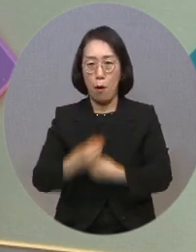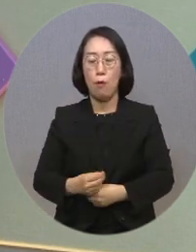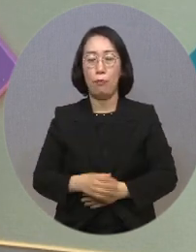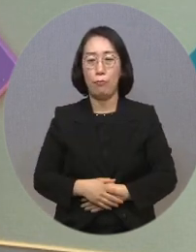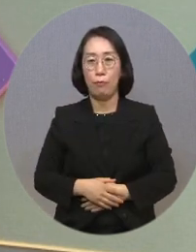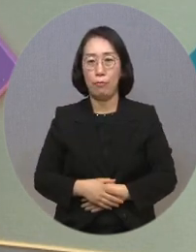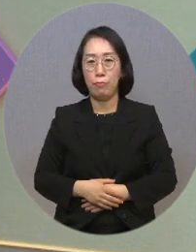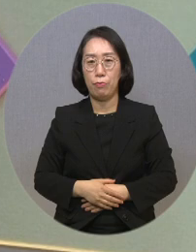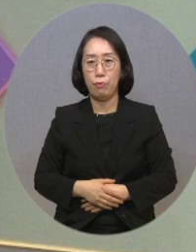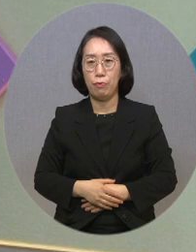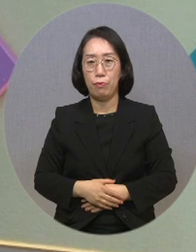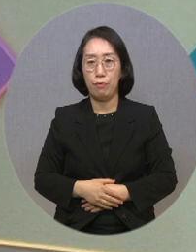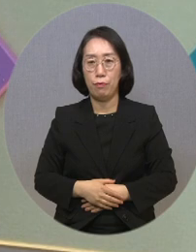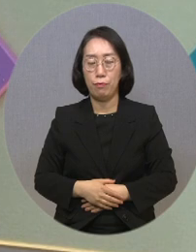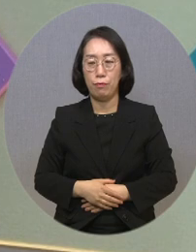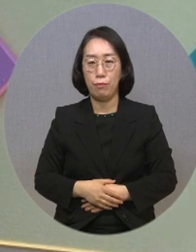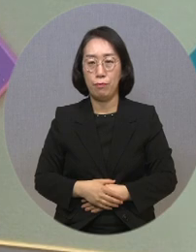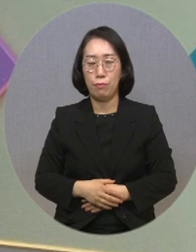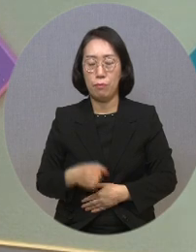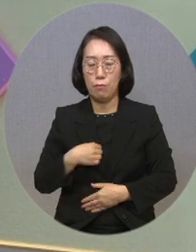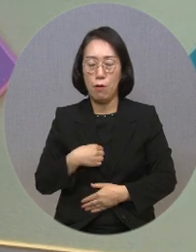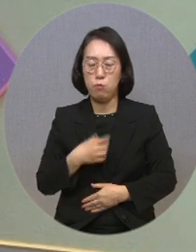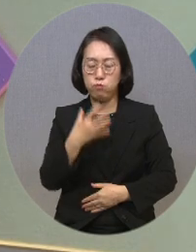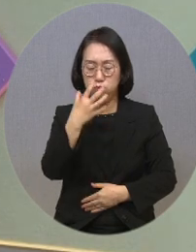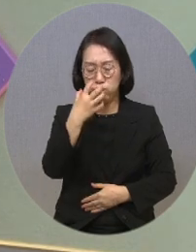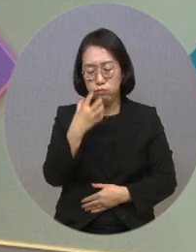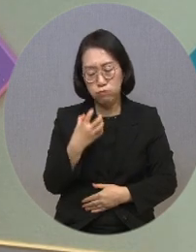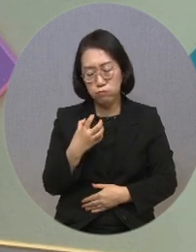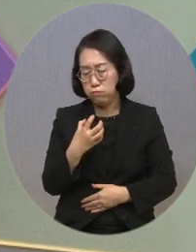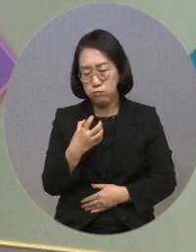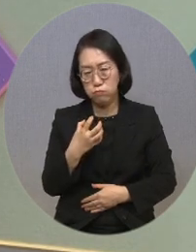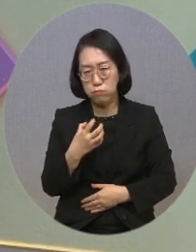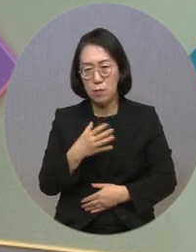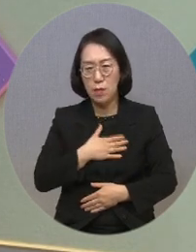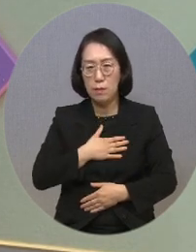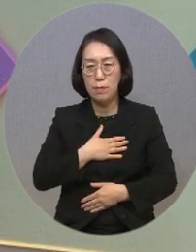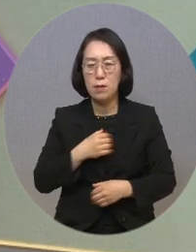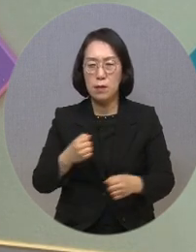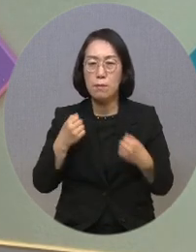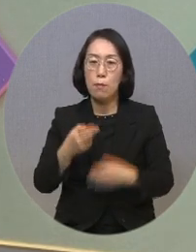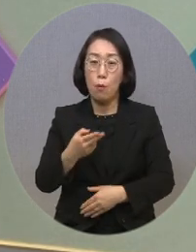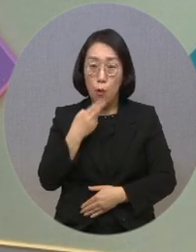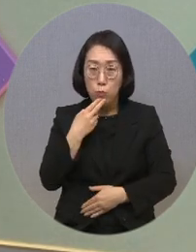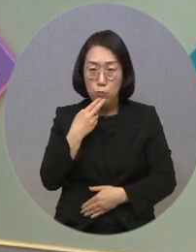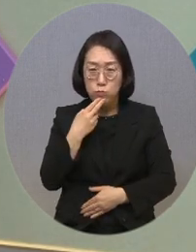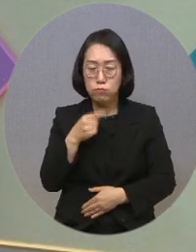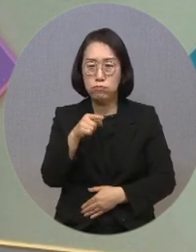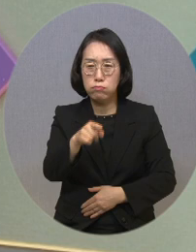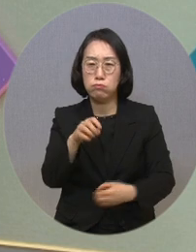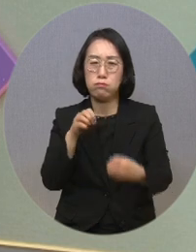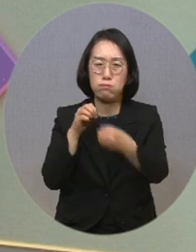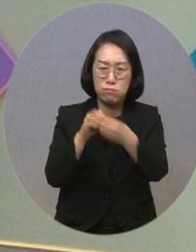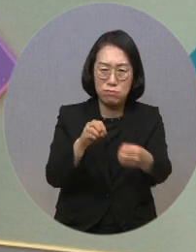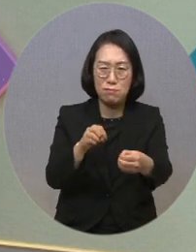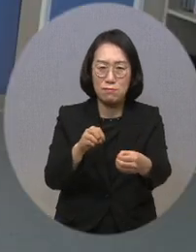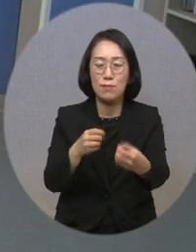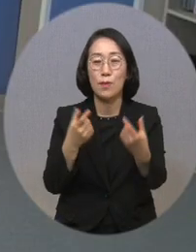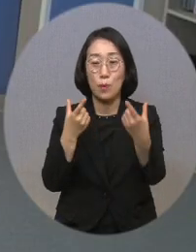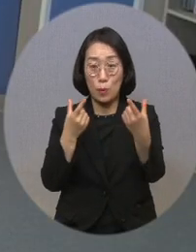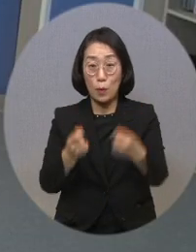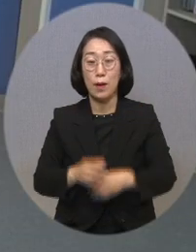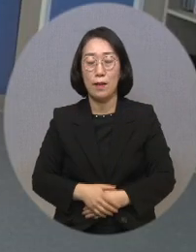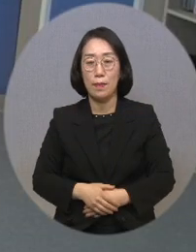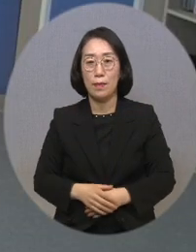네, 그분들께서 얼굴이 울그락불그락 해서 계시면 서로 그렇죠. 마음이 불편한 상황이 될 건데 네.